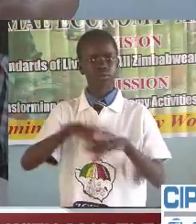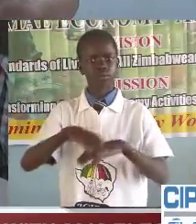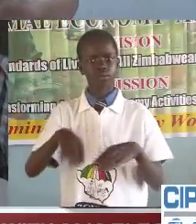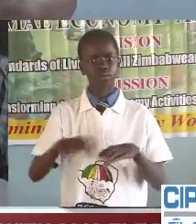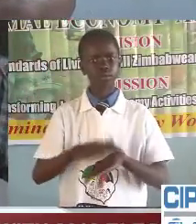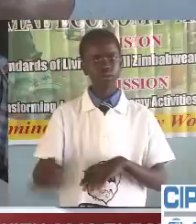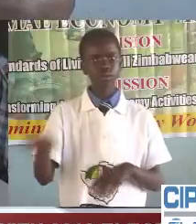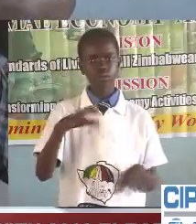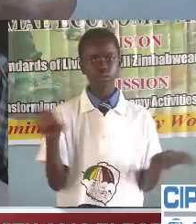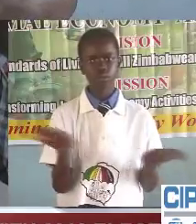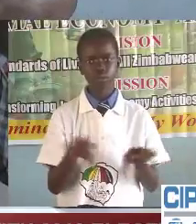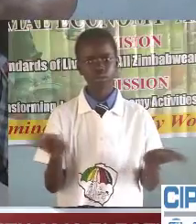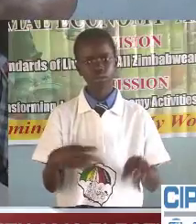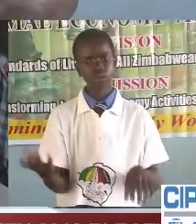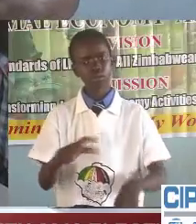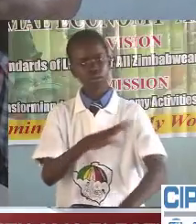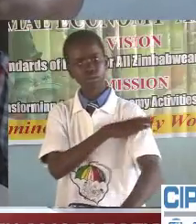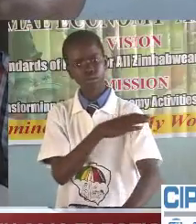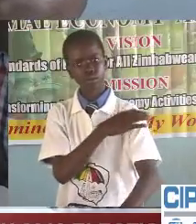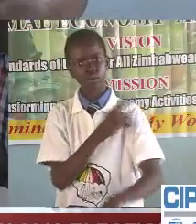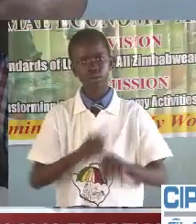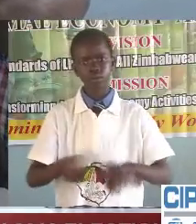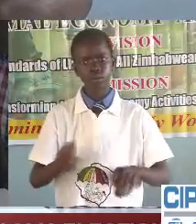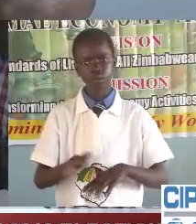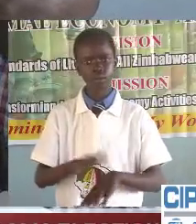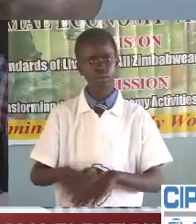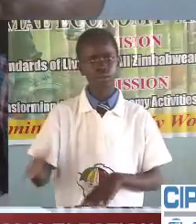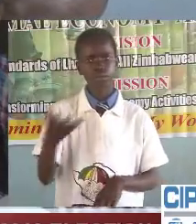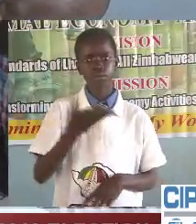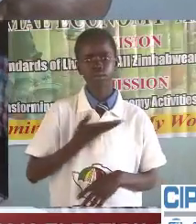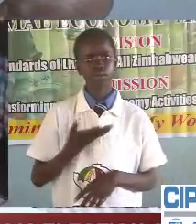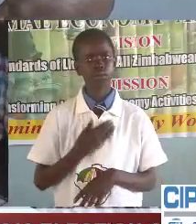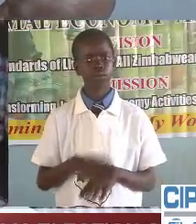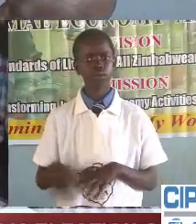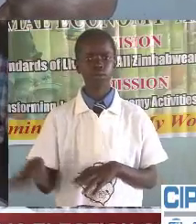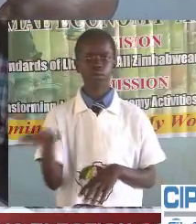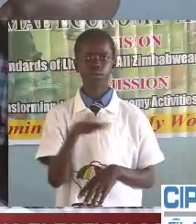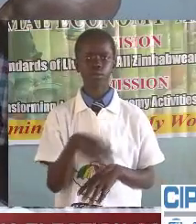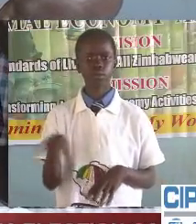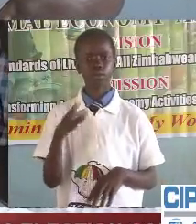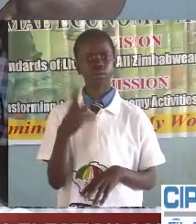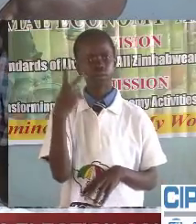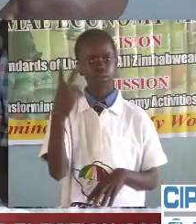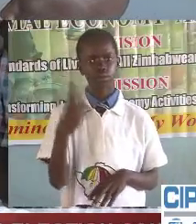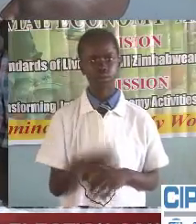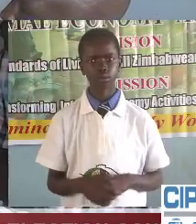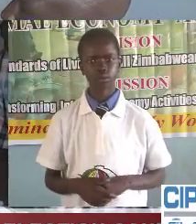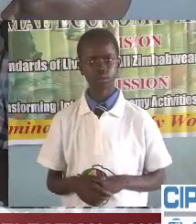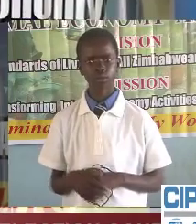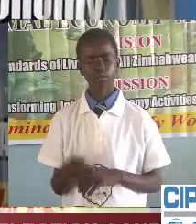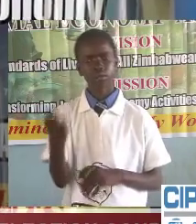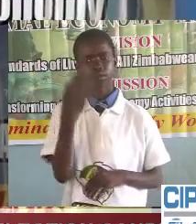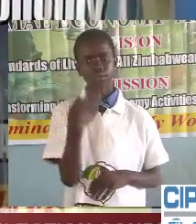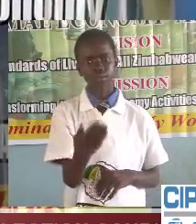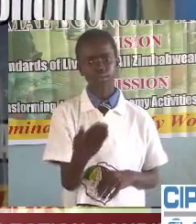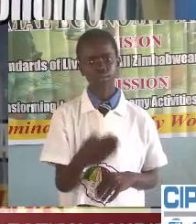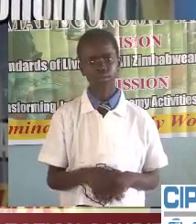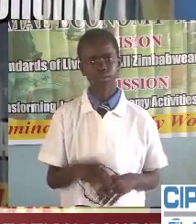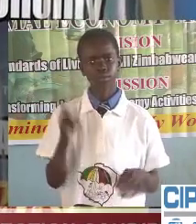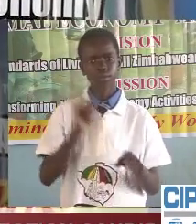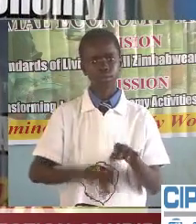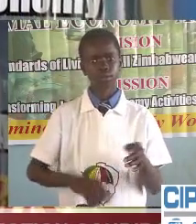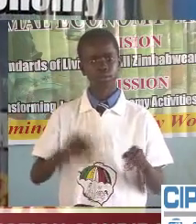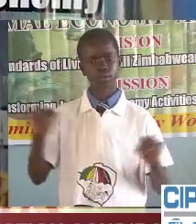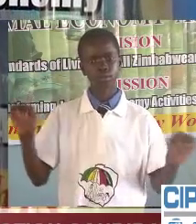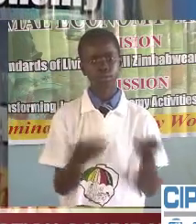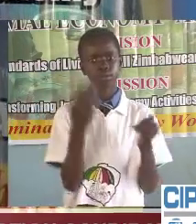zvakare kucherechedza ma-independent candidates atinawo pano. Tine ma-independent candidates maviri. Right, ndisati ndavapa